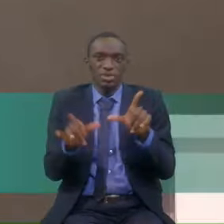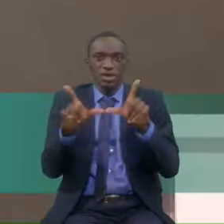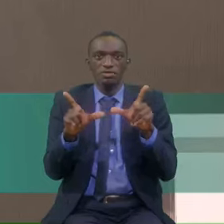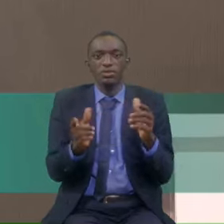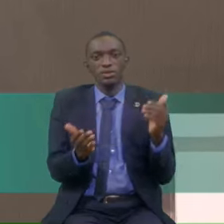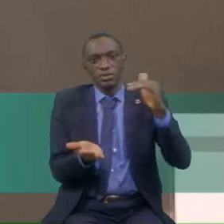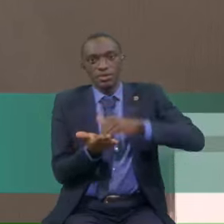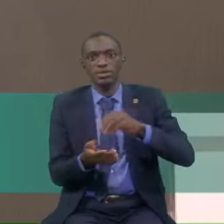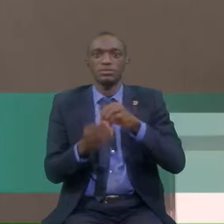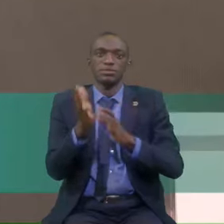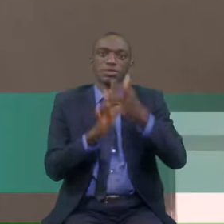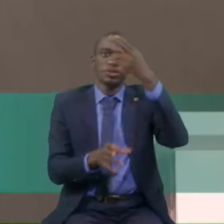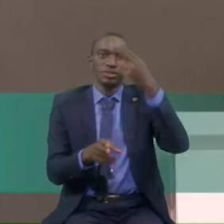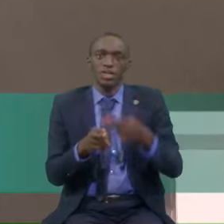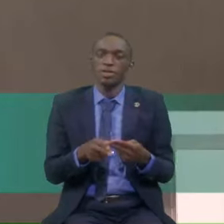Jésus.